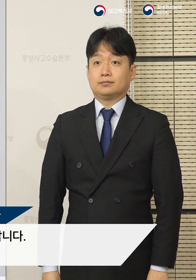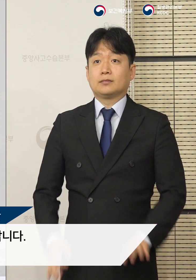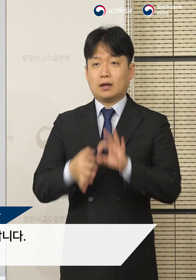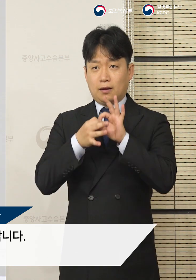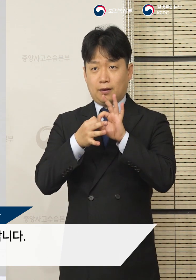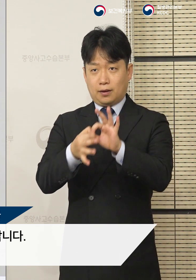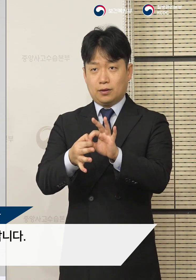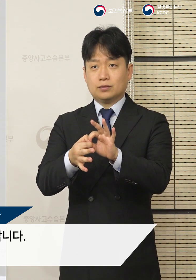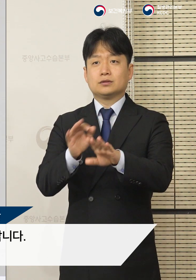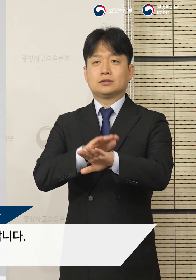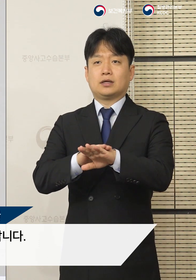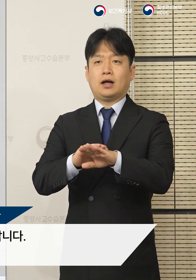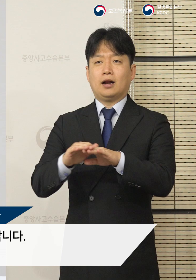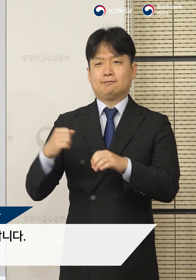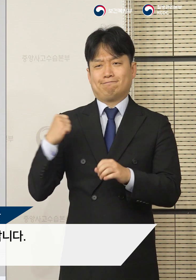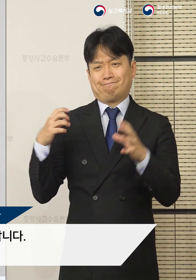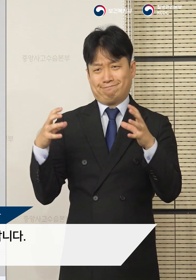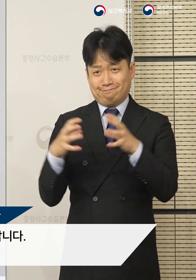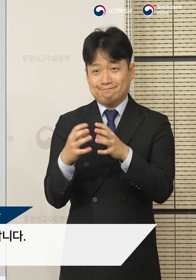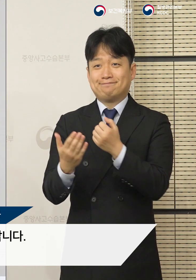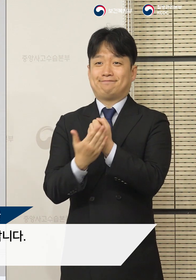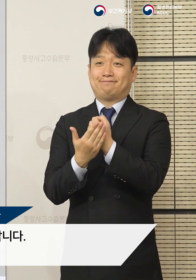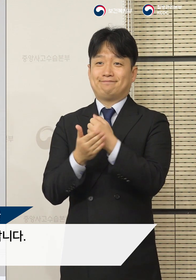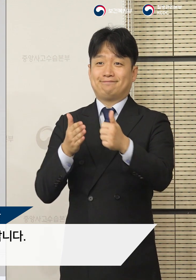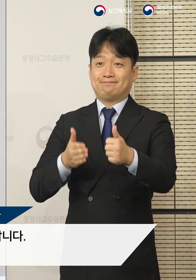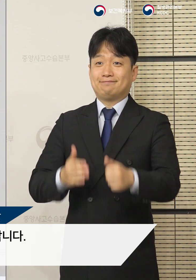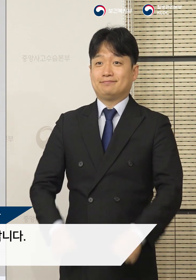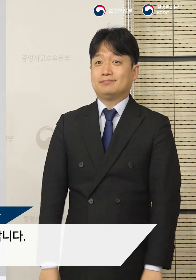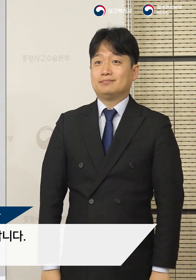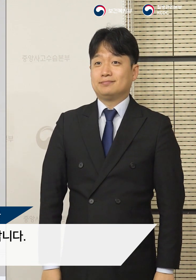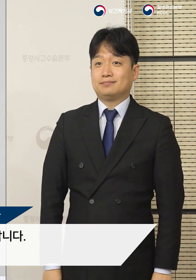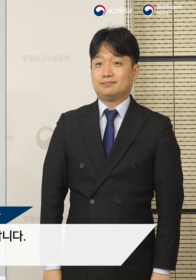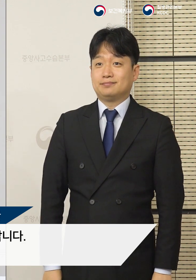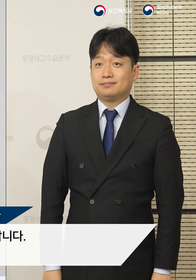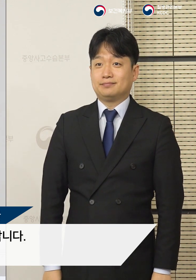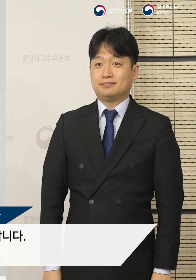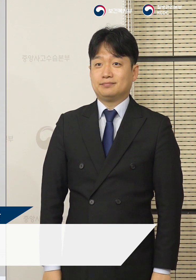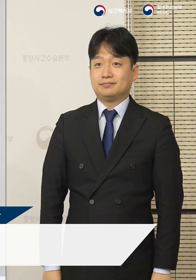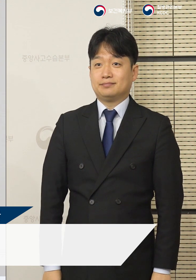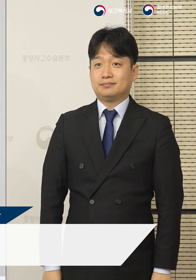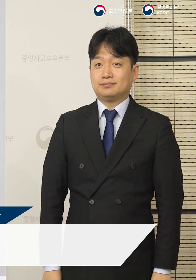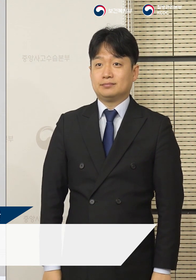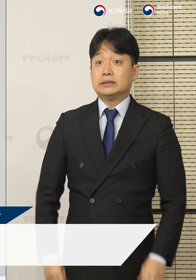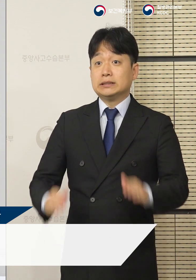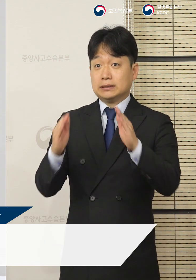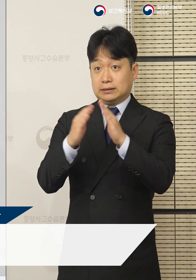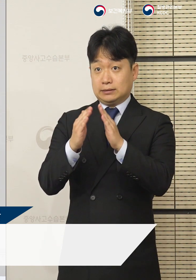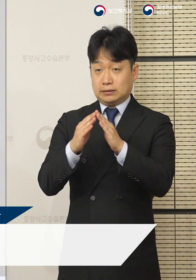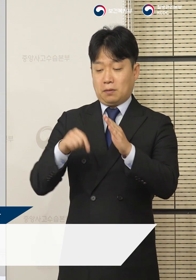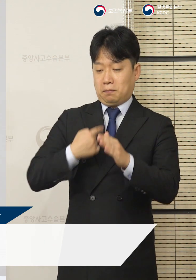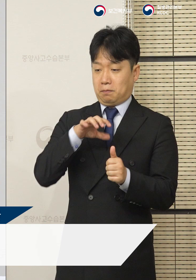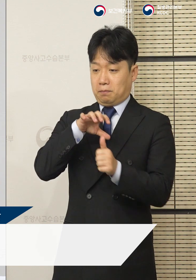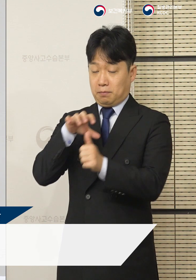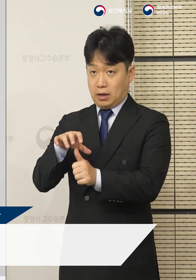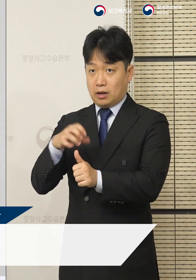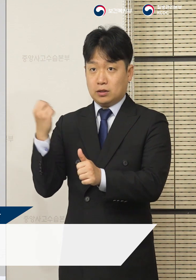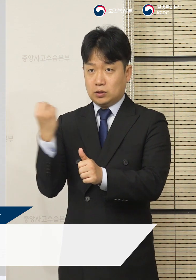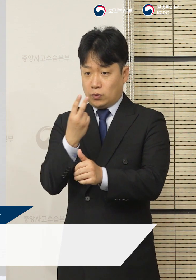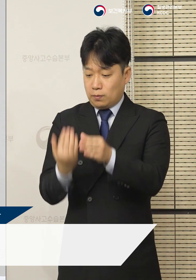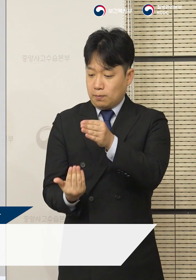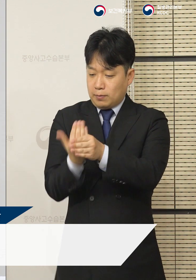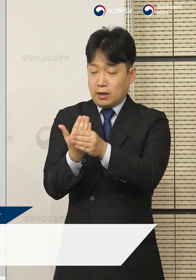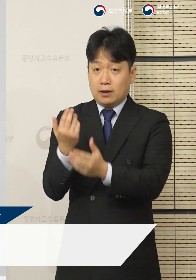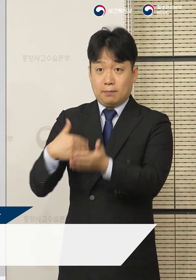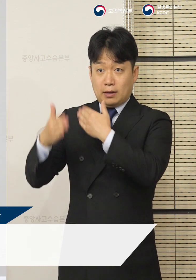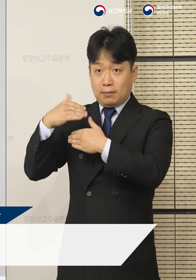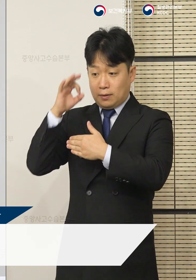여러분들께서도 계속 힘을 합쳐 도와주시기 바랍니다. 특히 자가격리나 역학조사